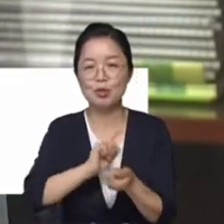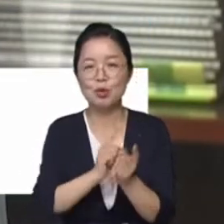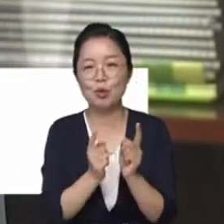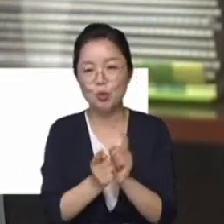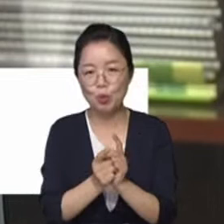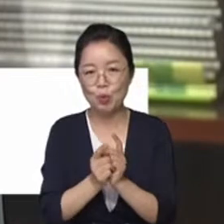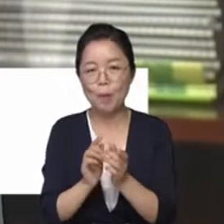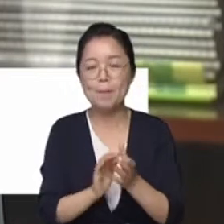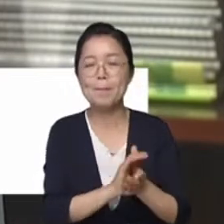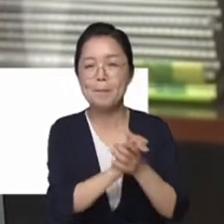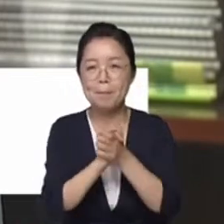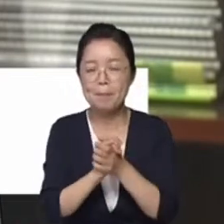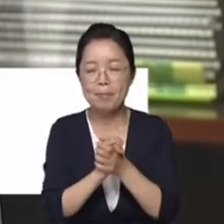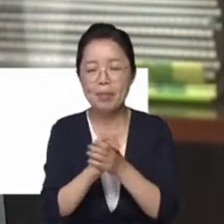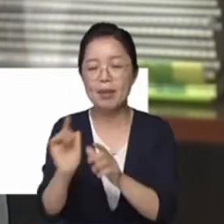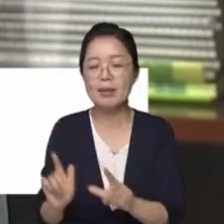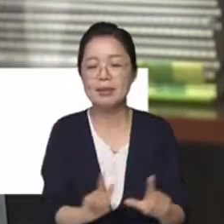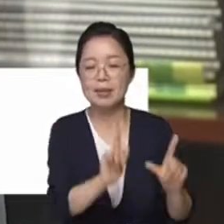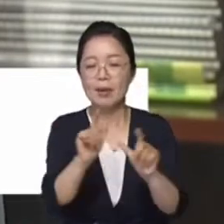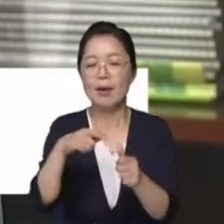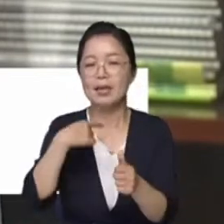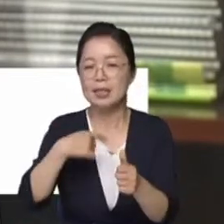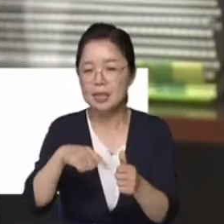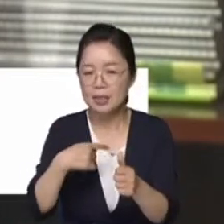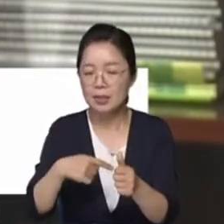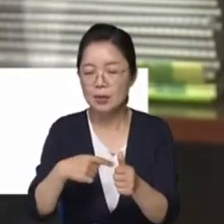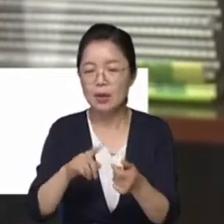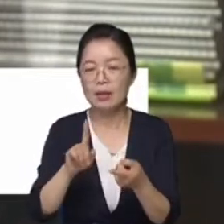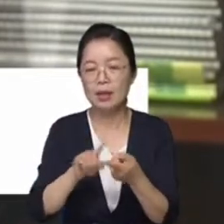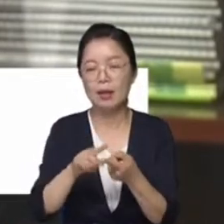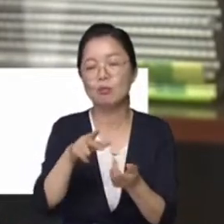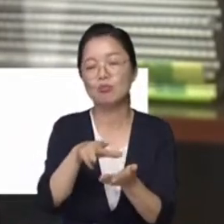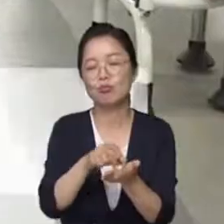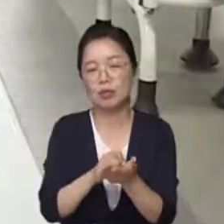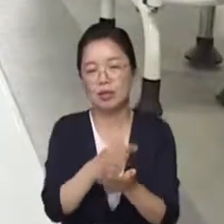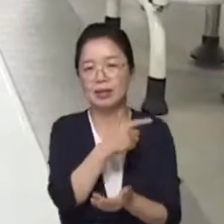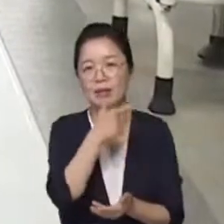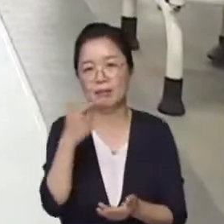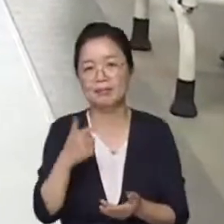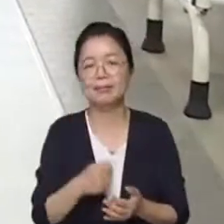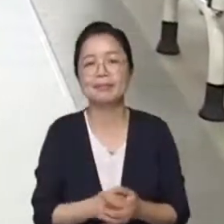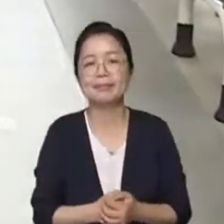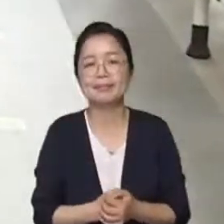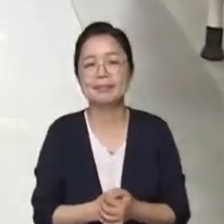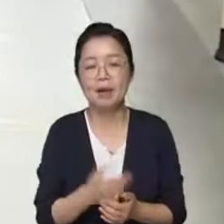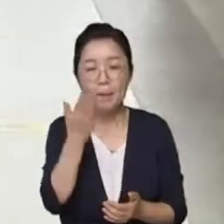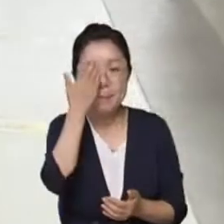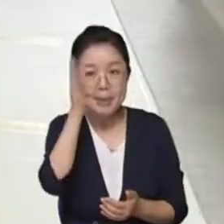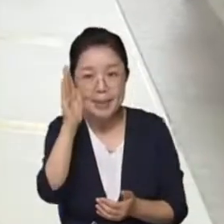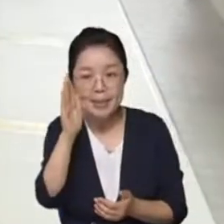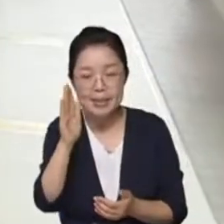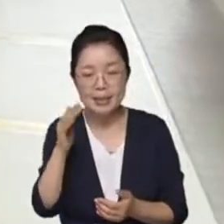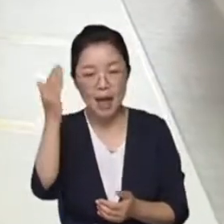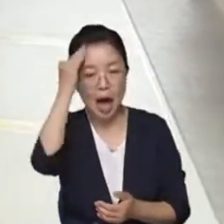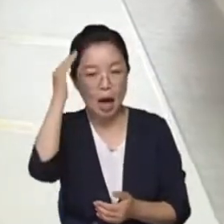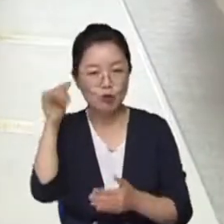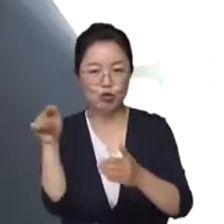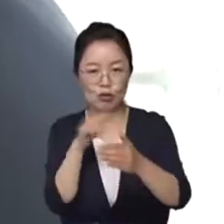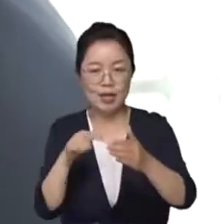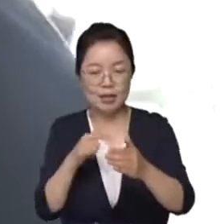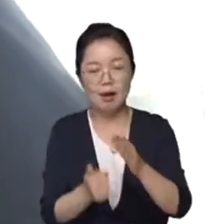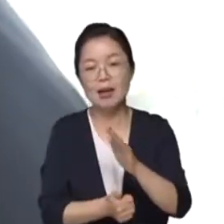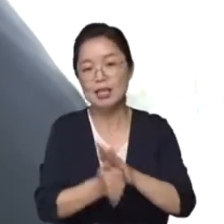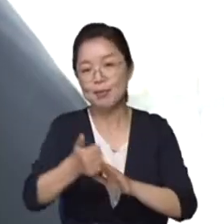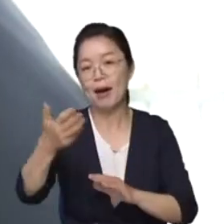거기서 오는 이제 그 이렇게 생활지도의 문제 이것도 크고요. 낯선 땅에서 희망을 키우고 있는